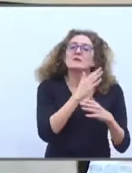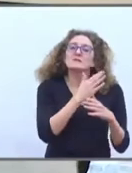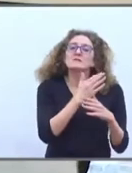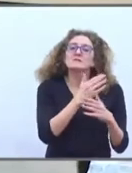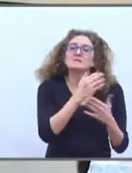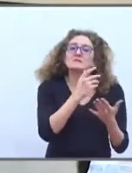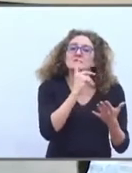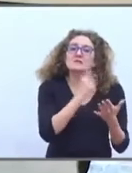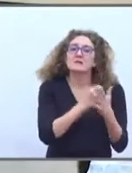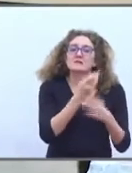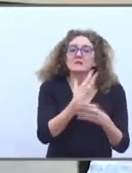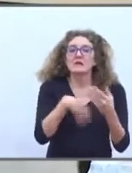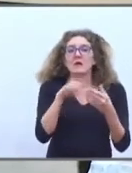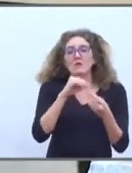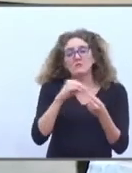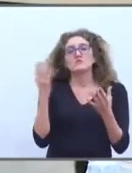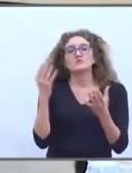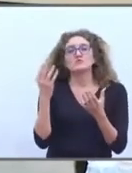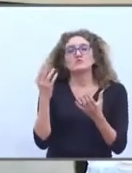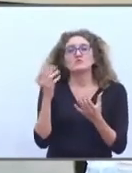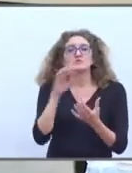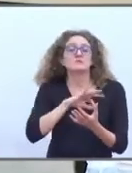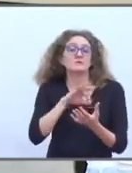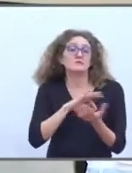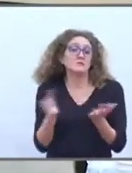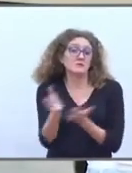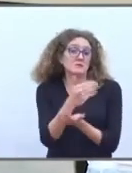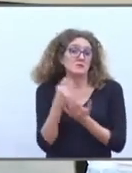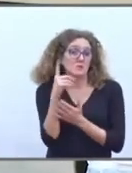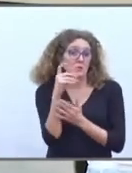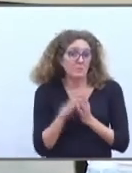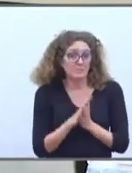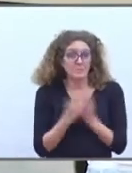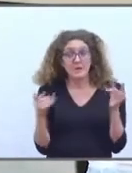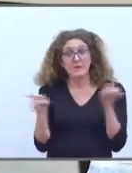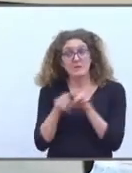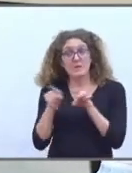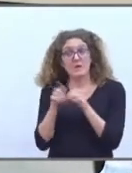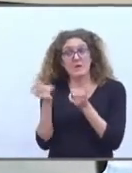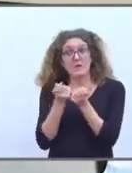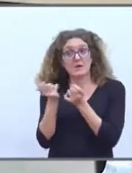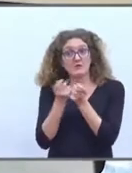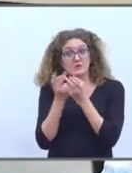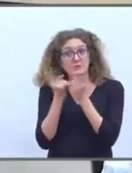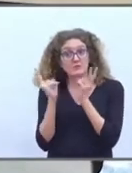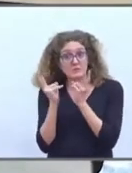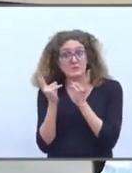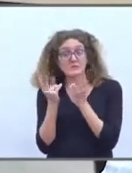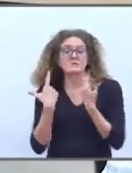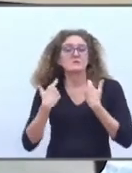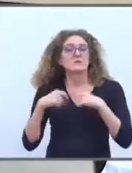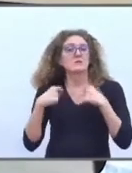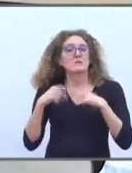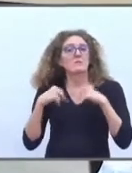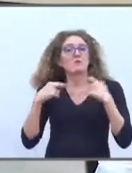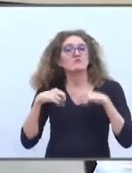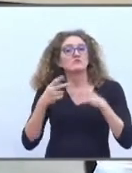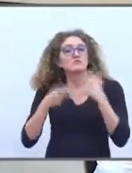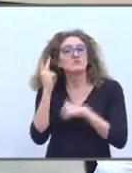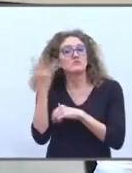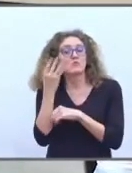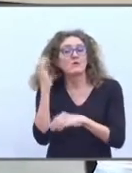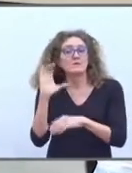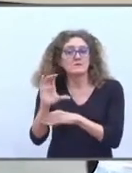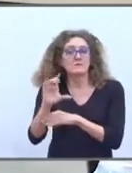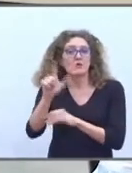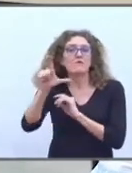utilisant la recette globale dans l'autre cas. Il en va de même pour la régie, où la majorité des dépenses se font en investissement et qui tourne autour de 23 millions